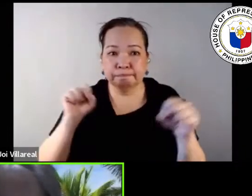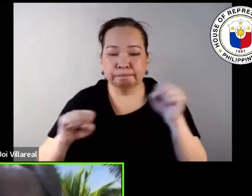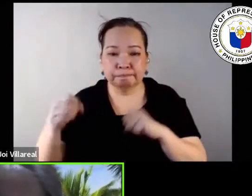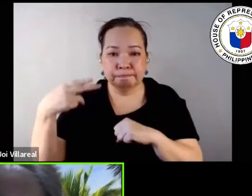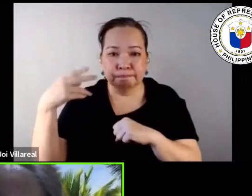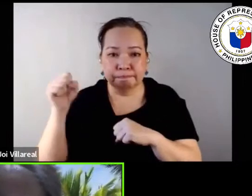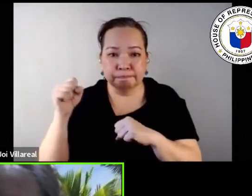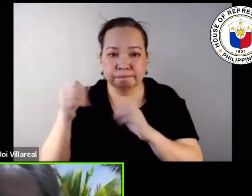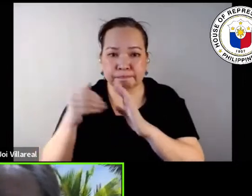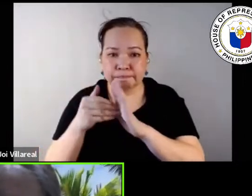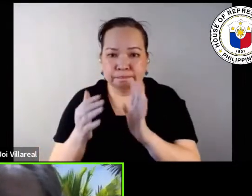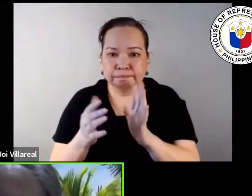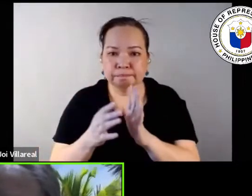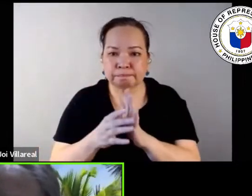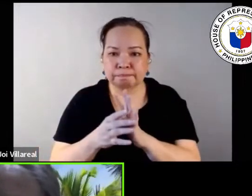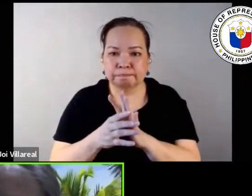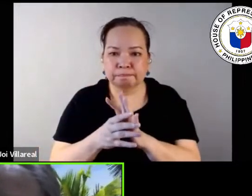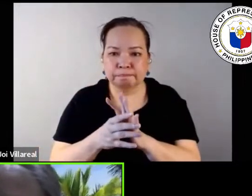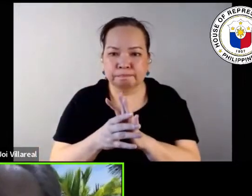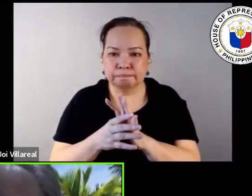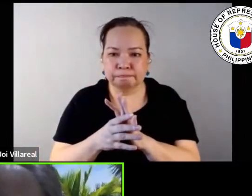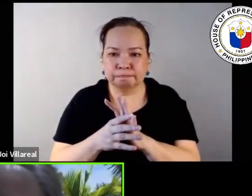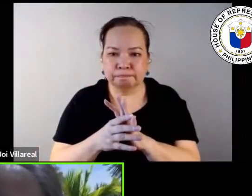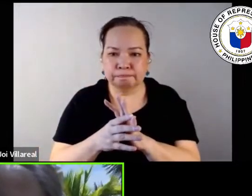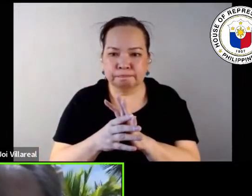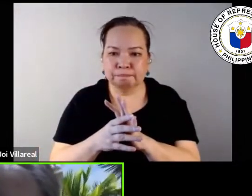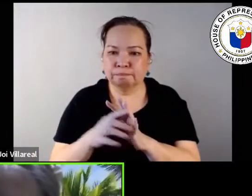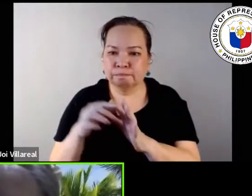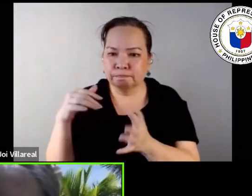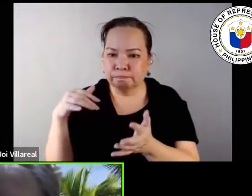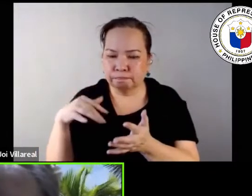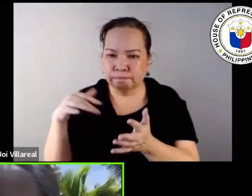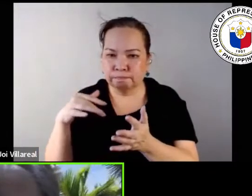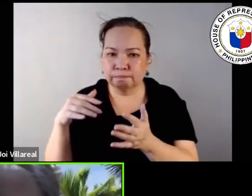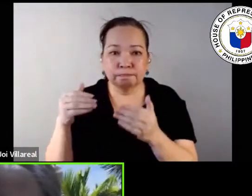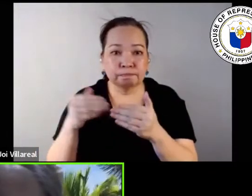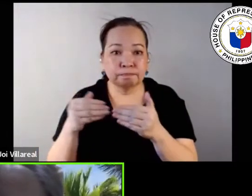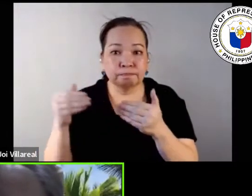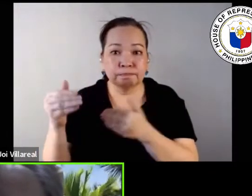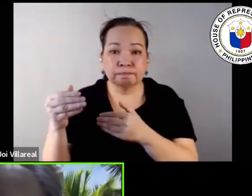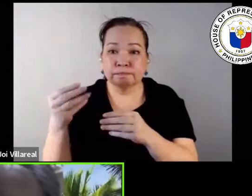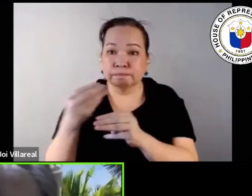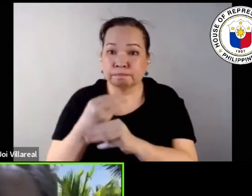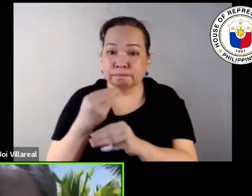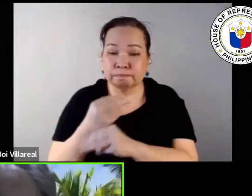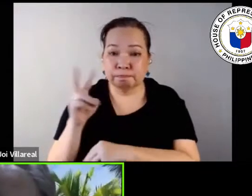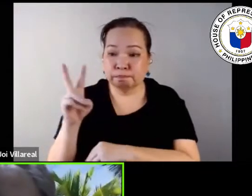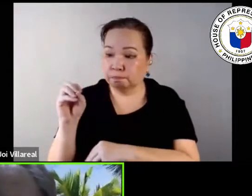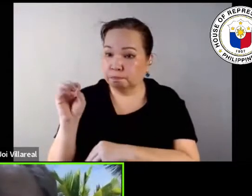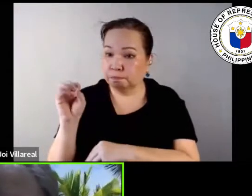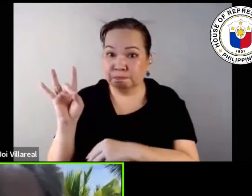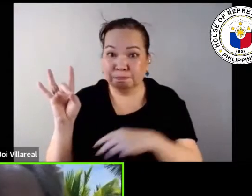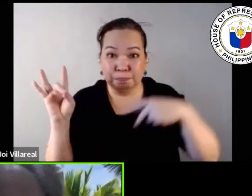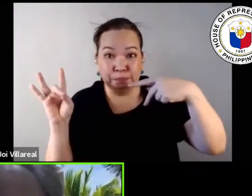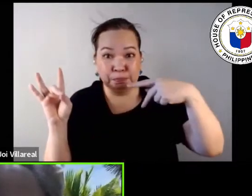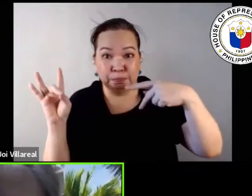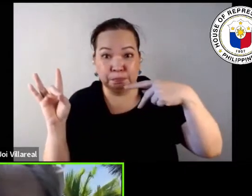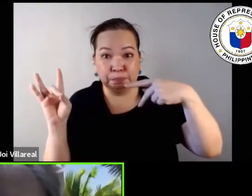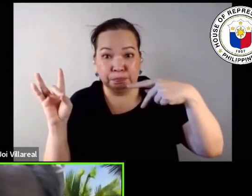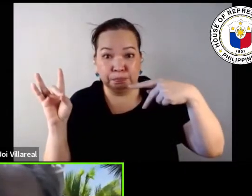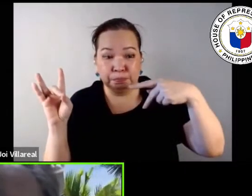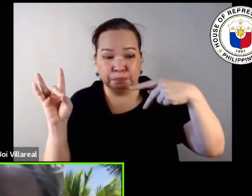students. Kumuha po sila ng advanced math noong 2008. At ang lumalabas doon,